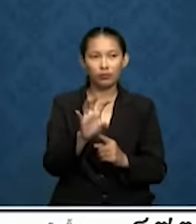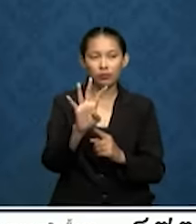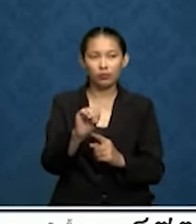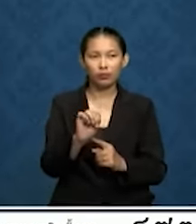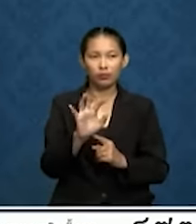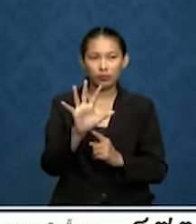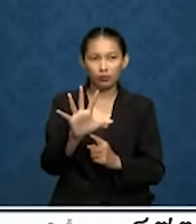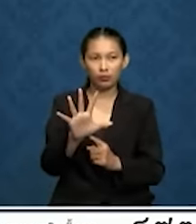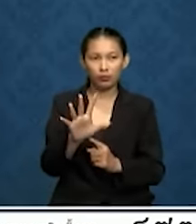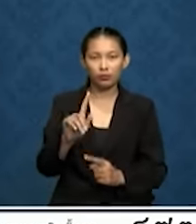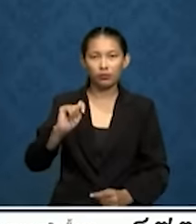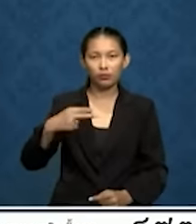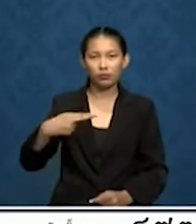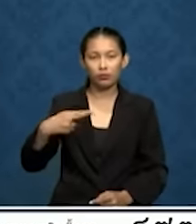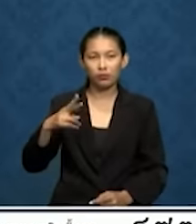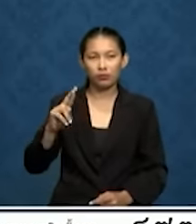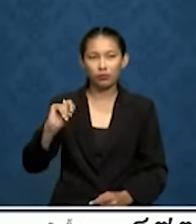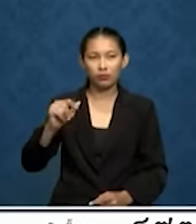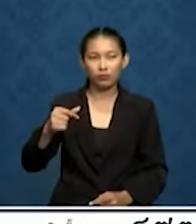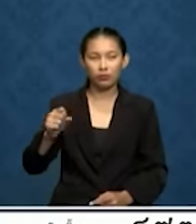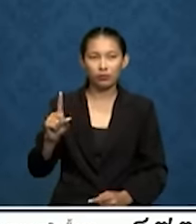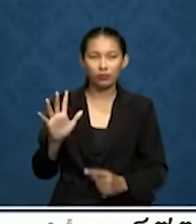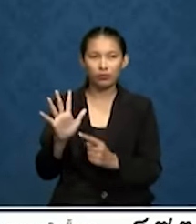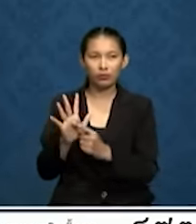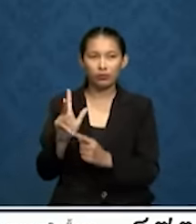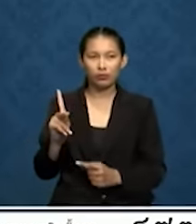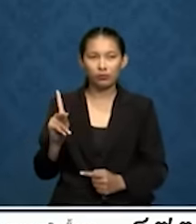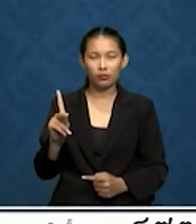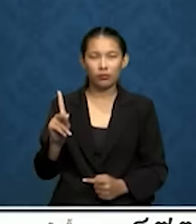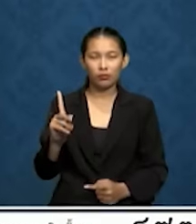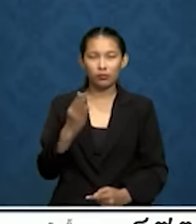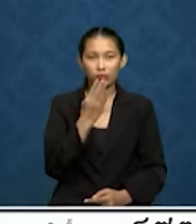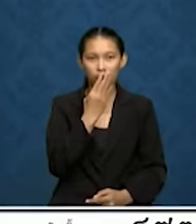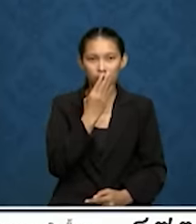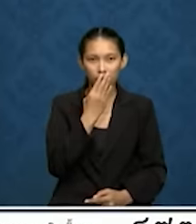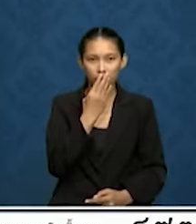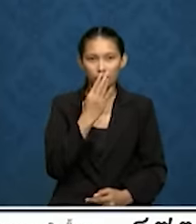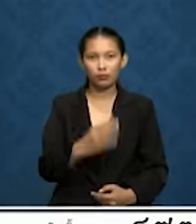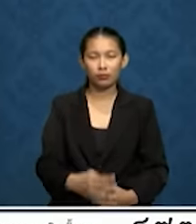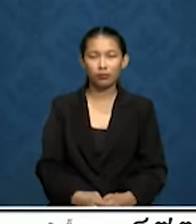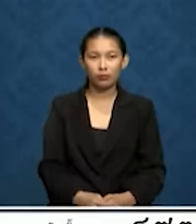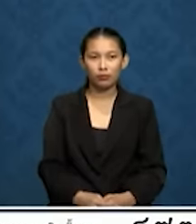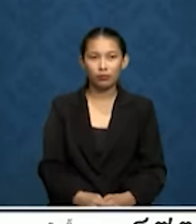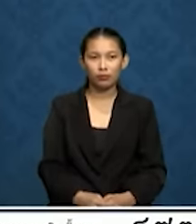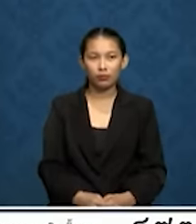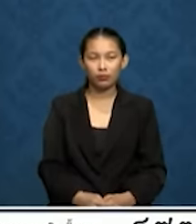145นายทรงศักดิ์มุสิกอง งดออกเสียงครับ